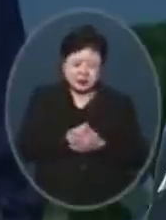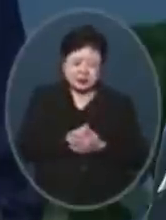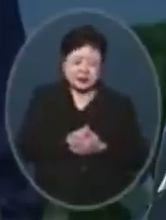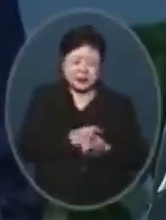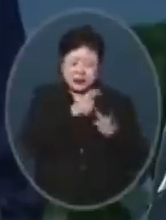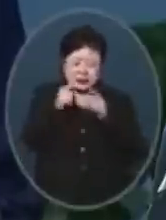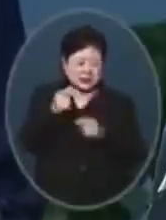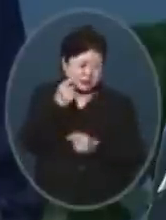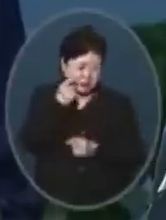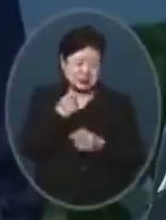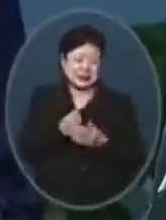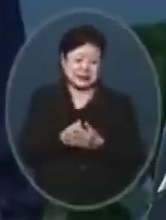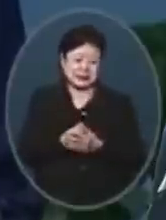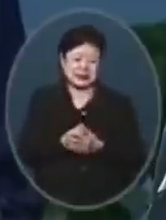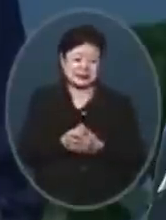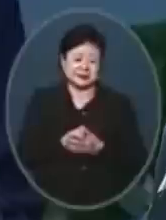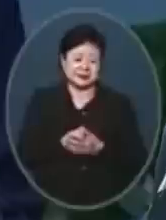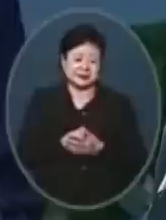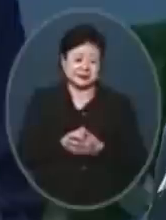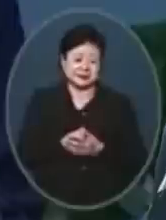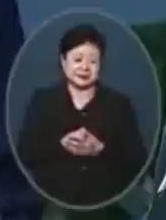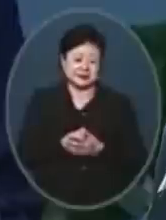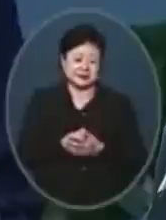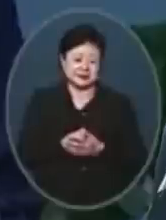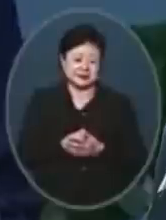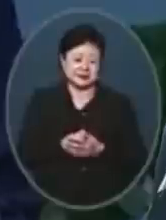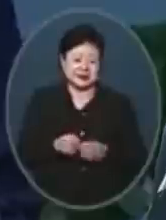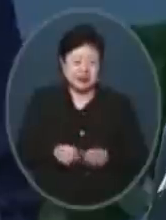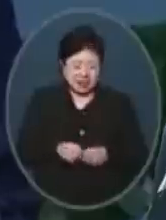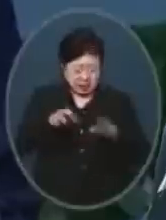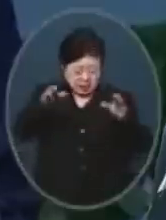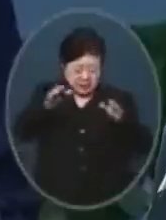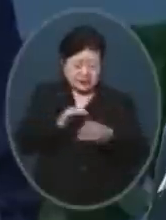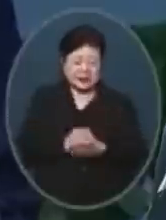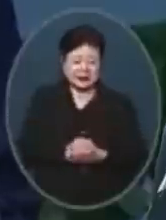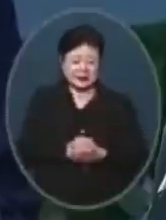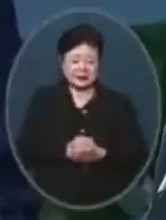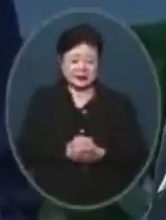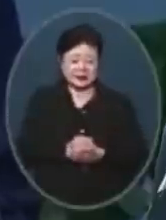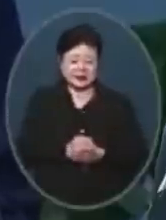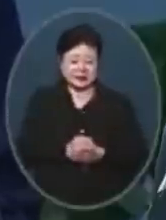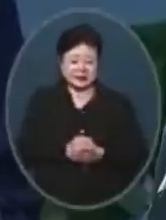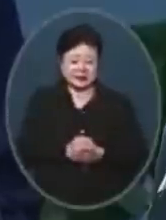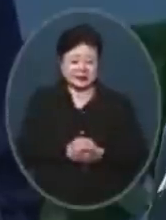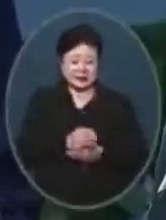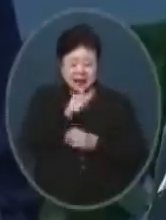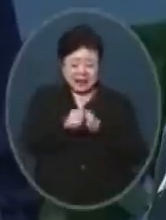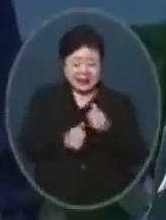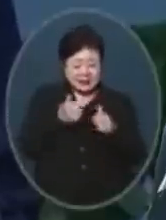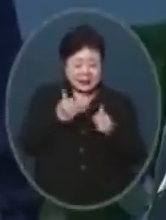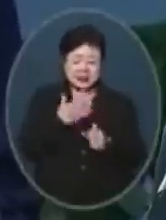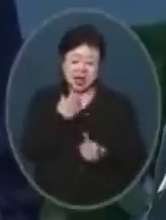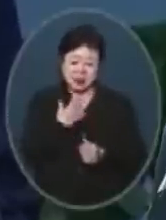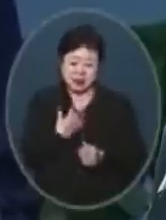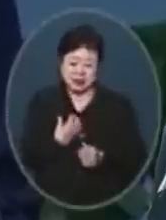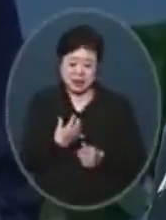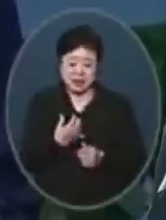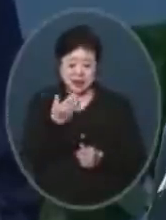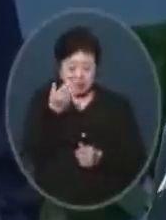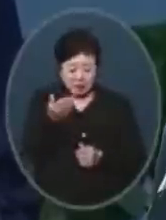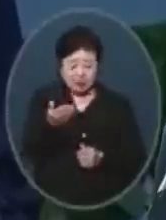살 수가 없습니다. 그래서 뿔뿔이 거기서 헤어지게 됐어요. 그 하나님께서는 아브라함에게